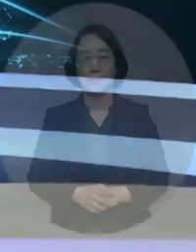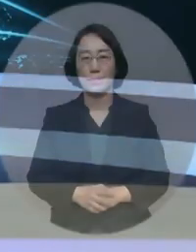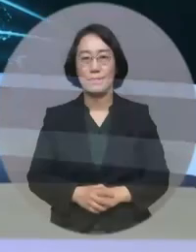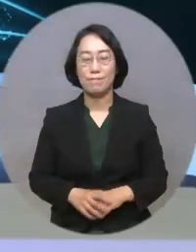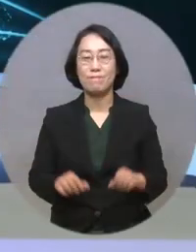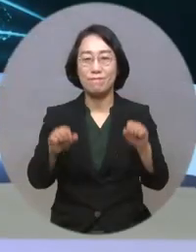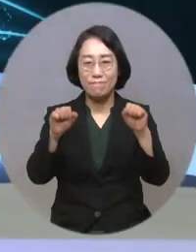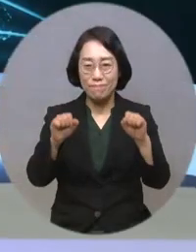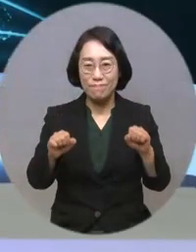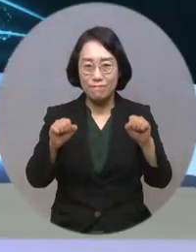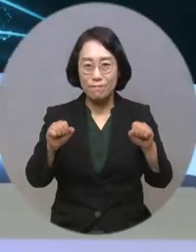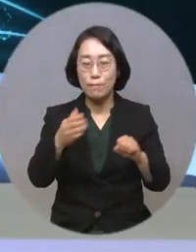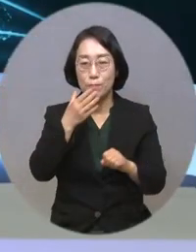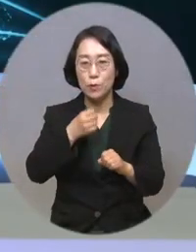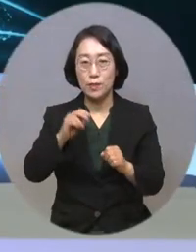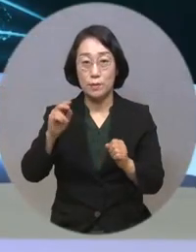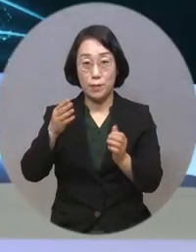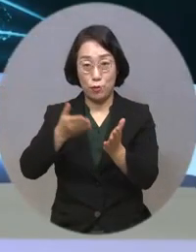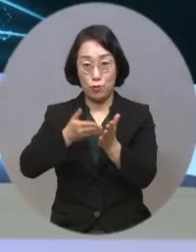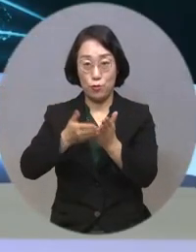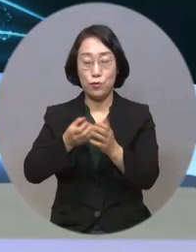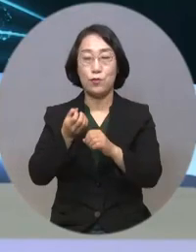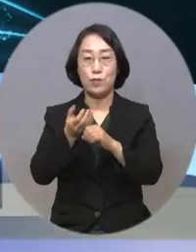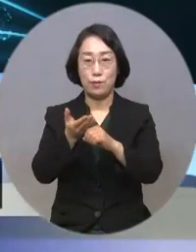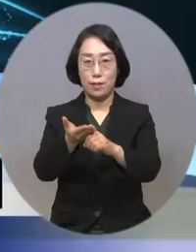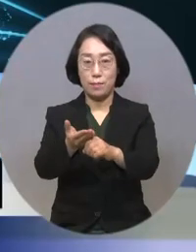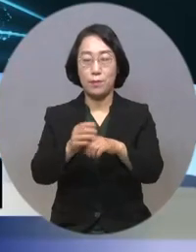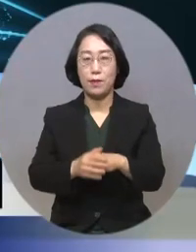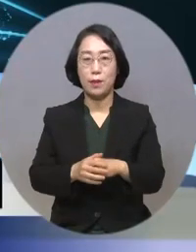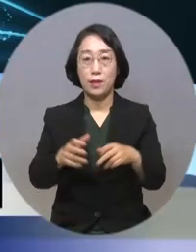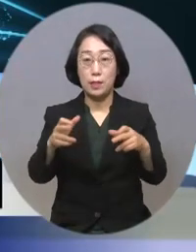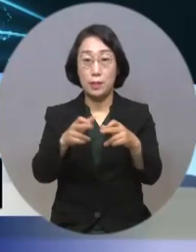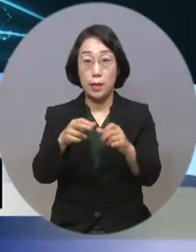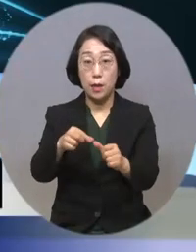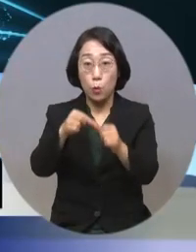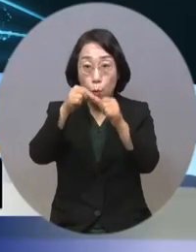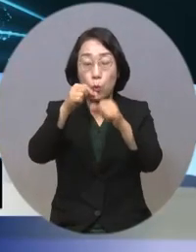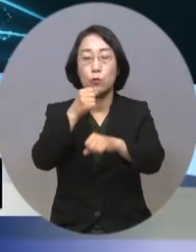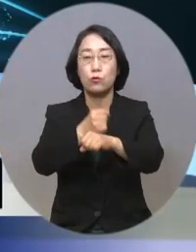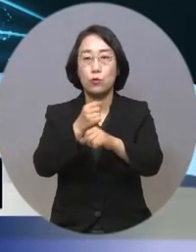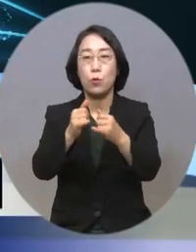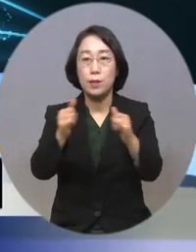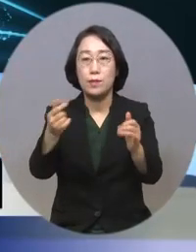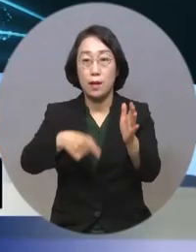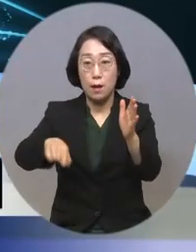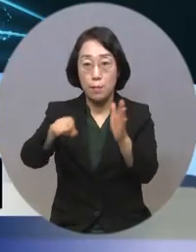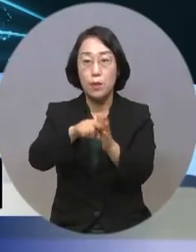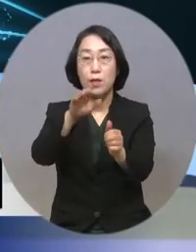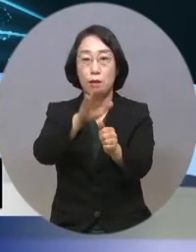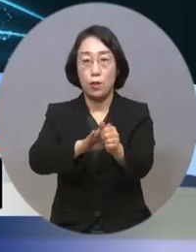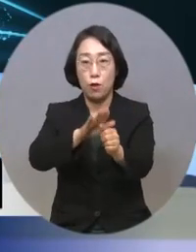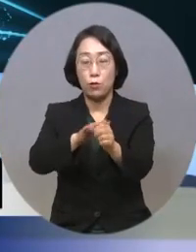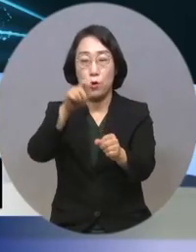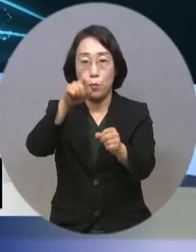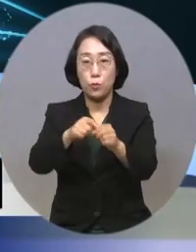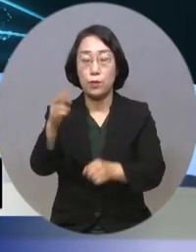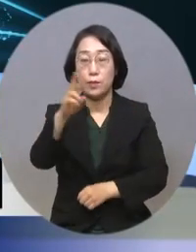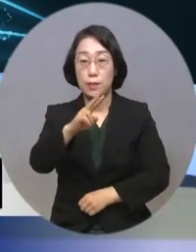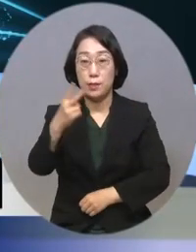시청자 여러분 안녕하십니까? 복지TV 뉴스입니다. 장애인 고용의 앞장선 이들을 격려하는 2022